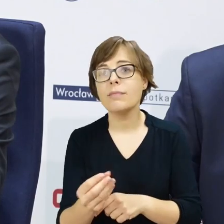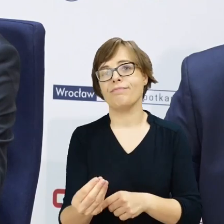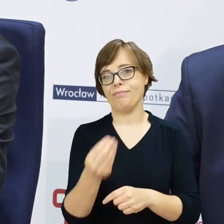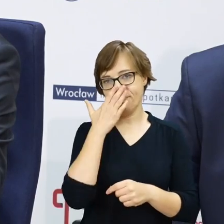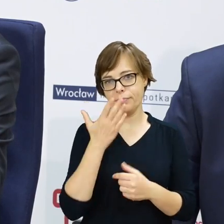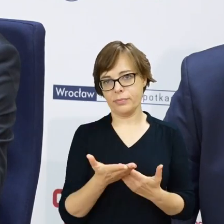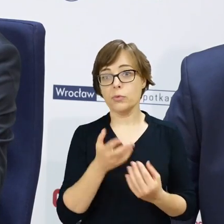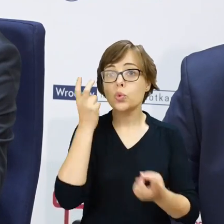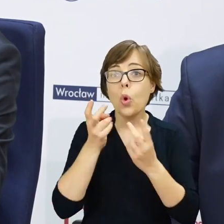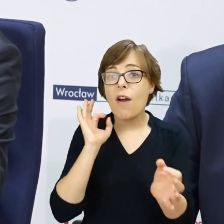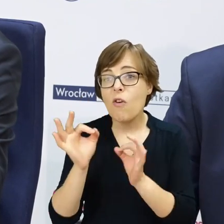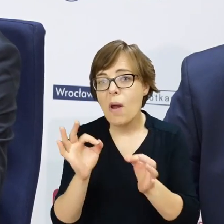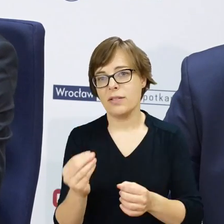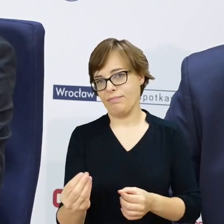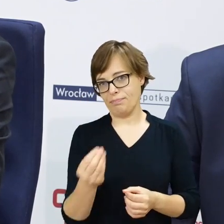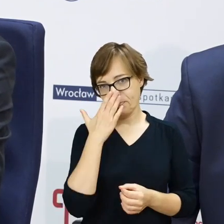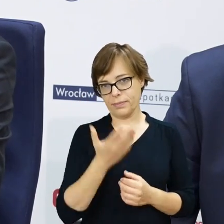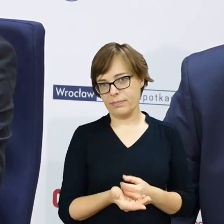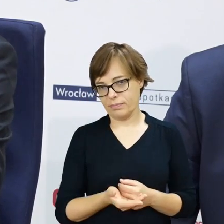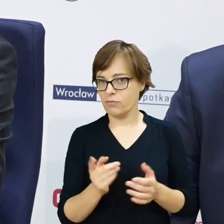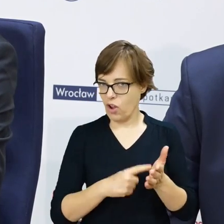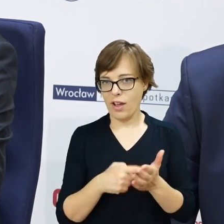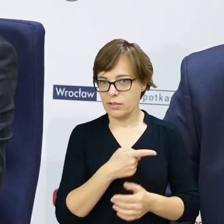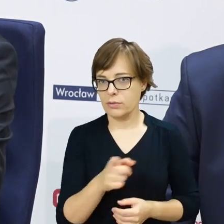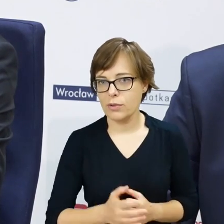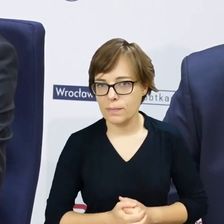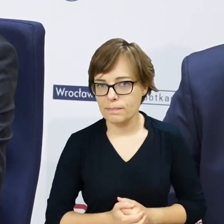poszukiwanie informacji, ale pragnę też zapewnić, że to